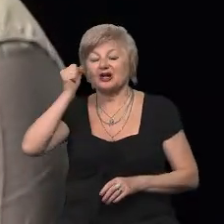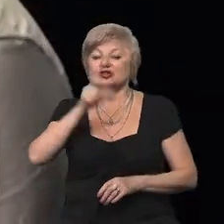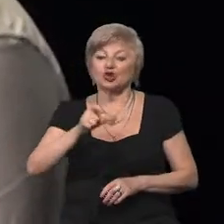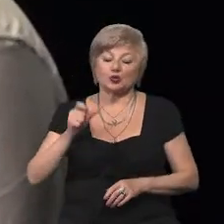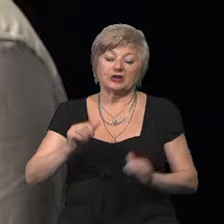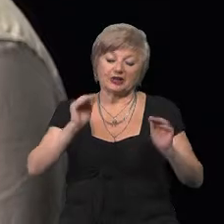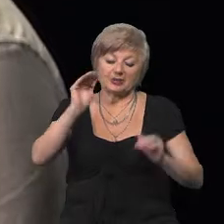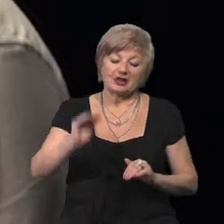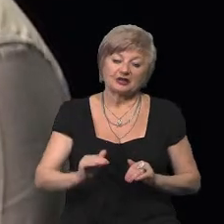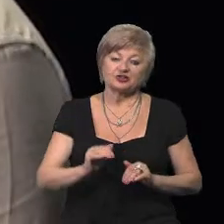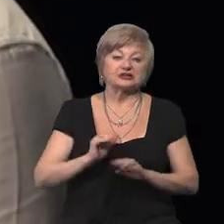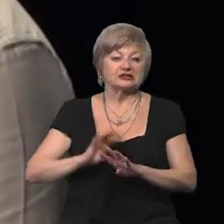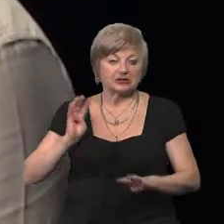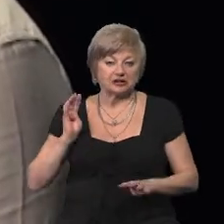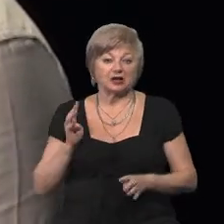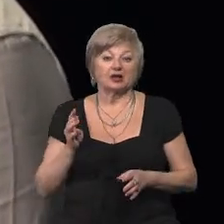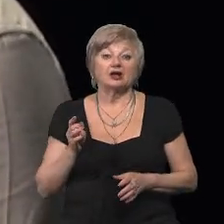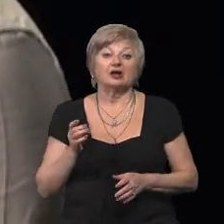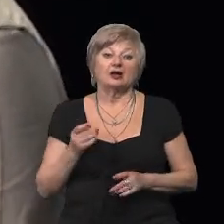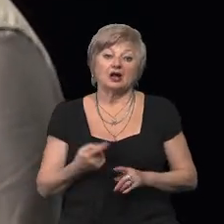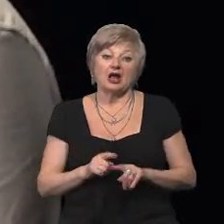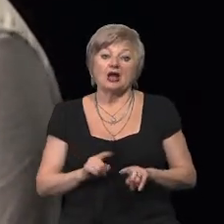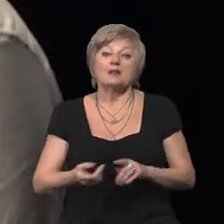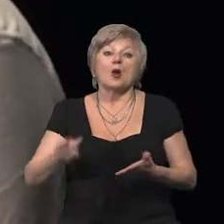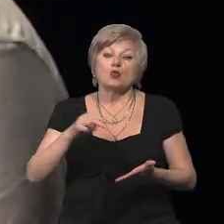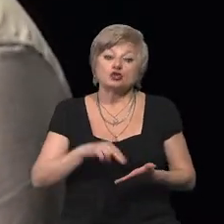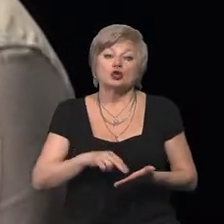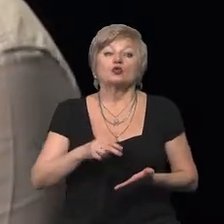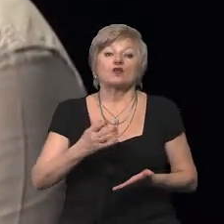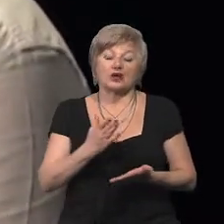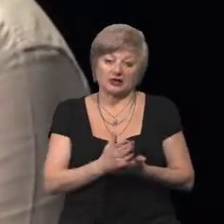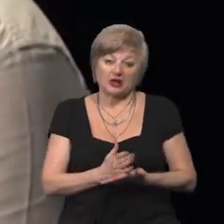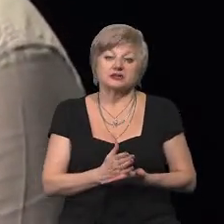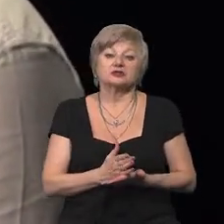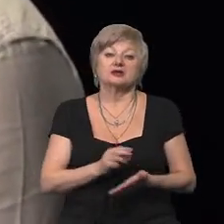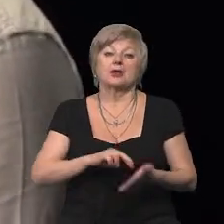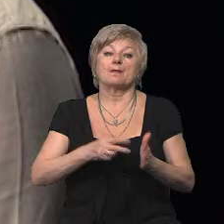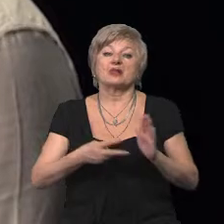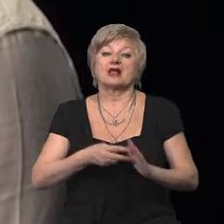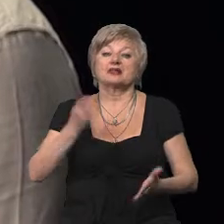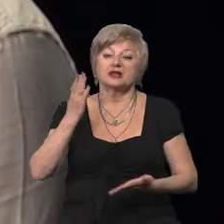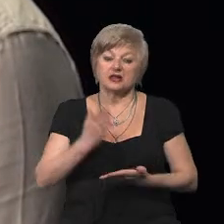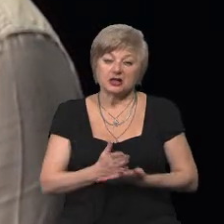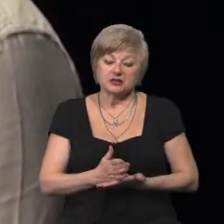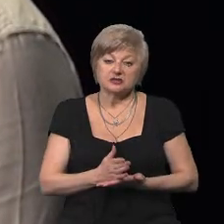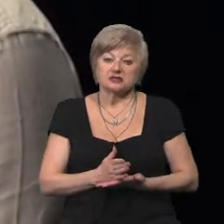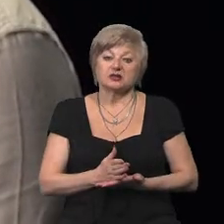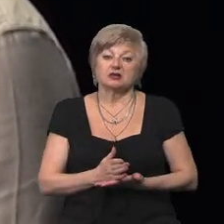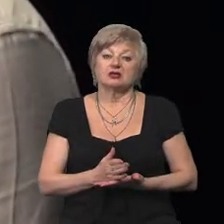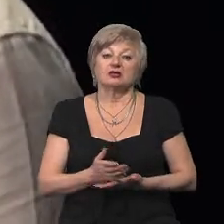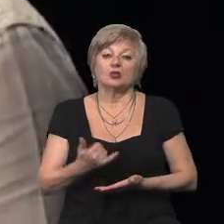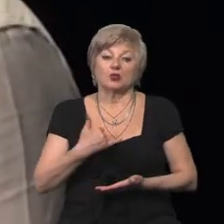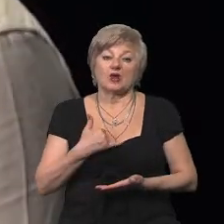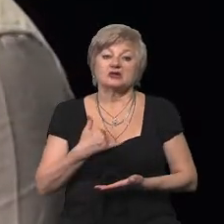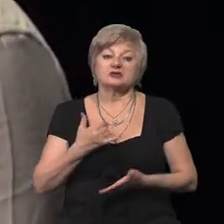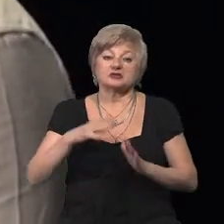постановки, но мы, как бы, есть у нас еще планы, вот. В планах у нас